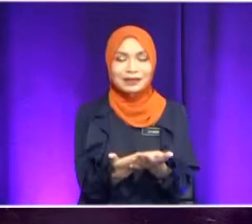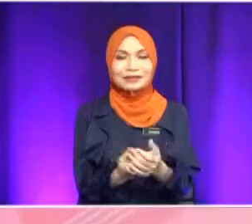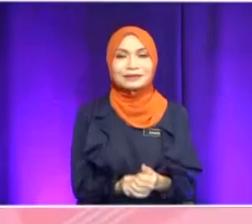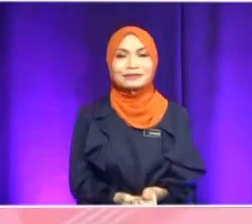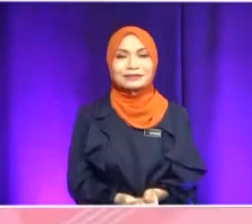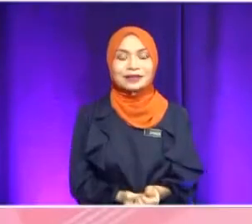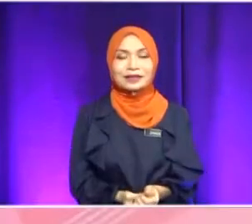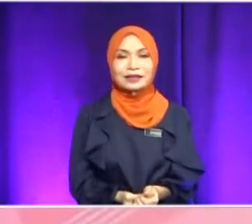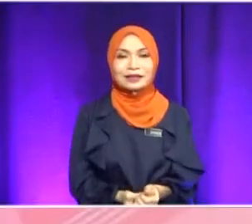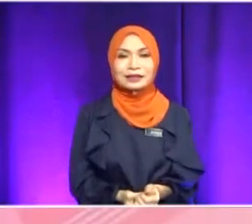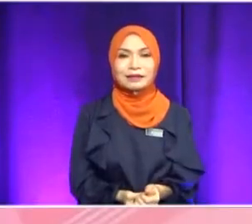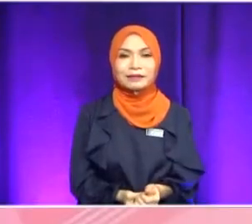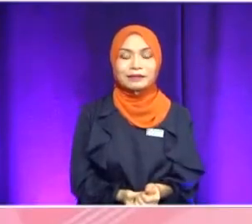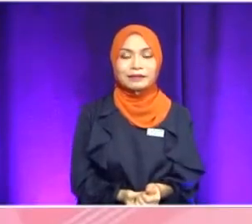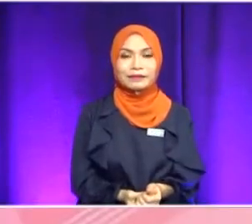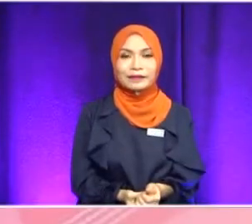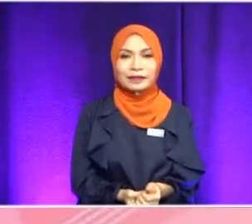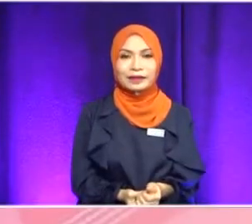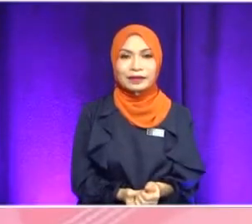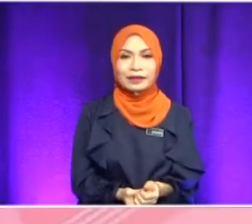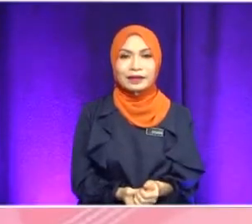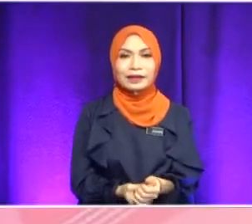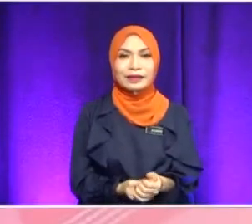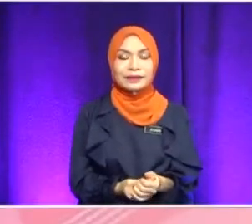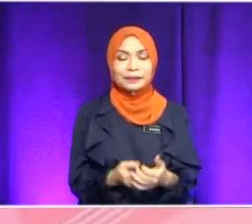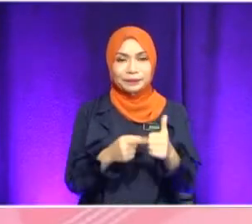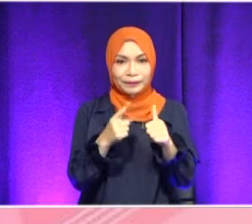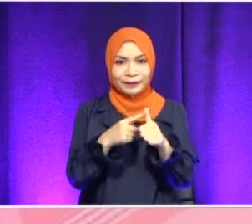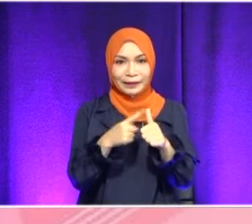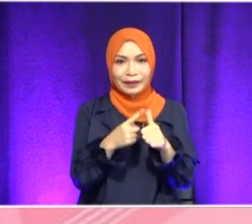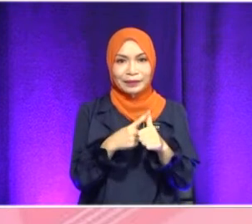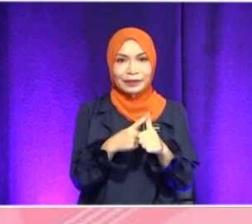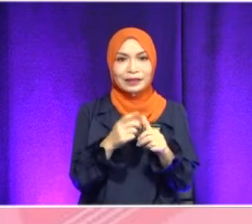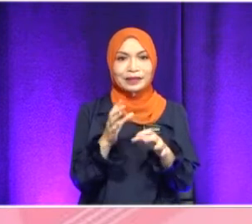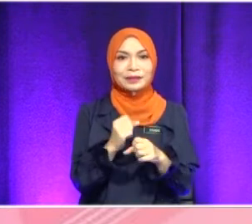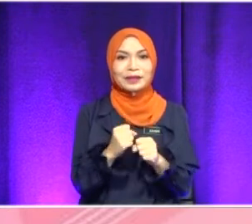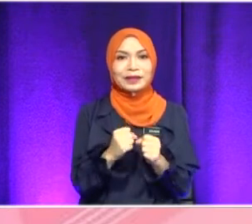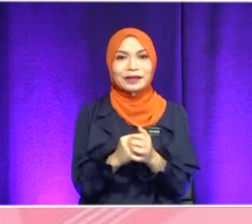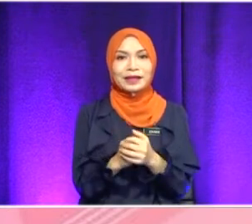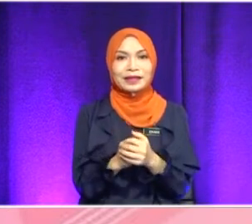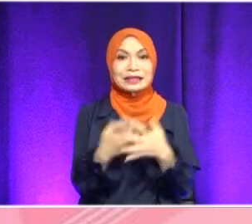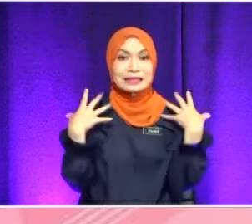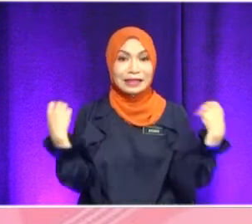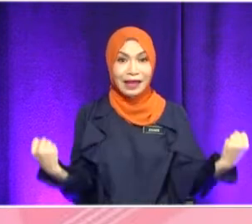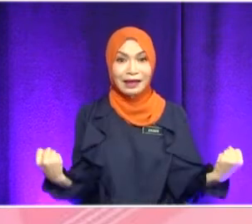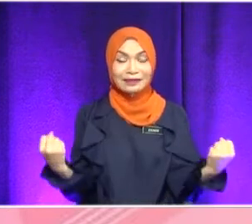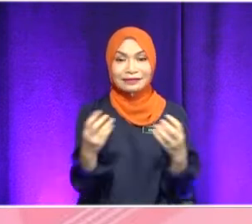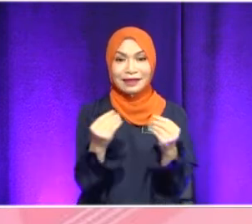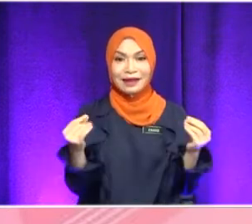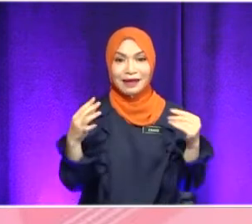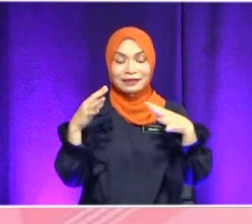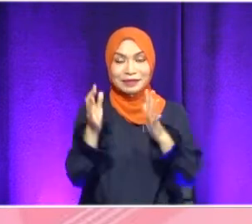mengembalikan kesuburan dalam durian dalam tanah tanaman yang berbeda akan menggunakan nutrien yang berbeza